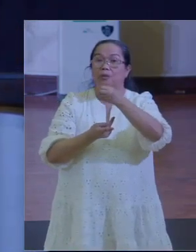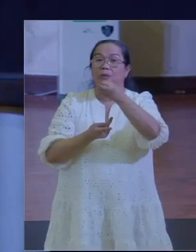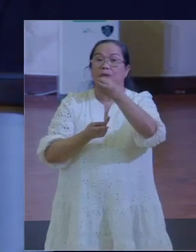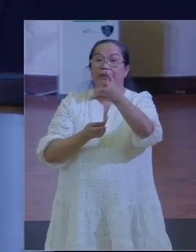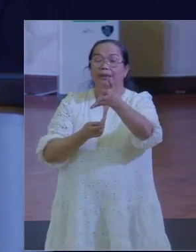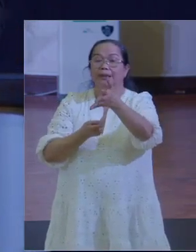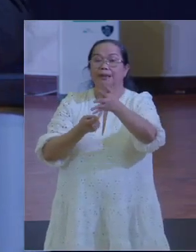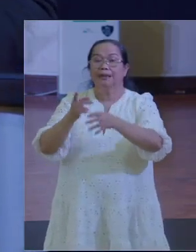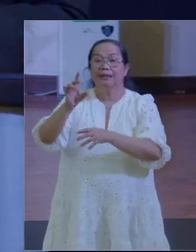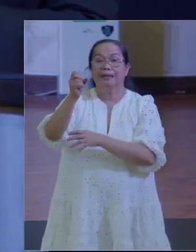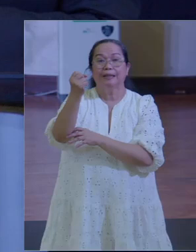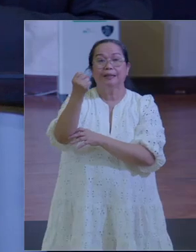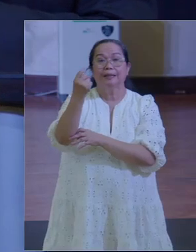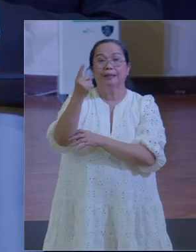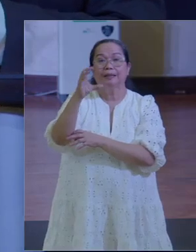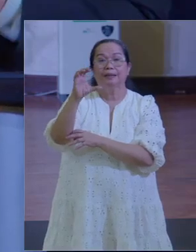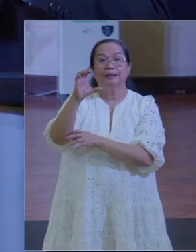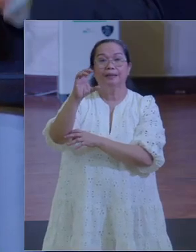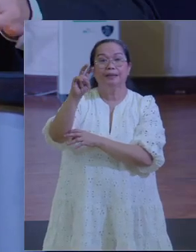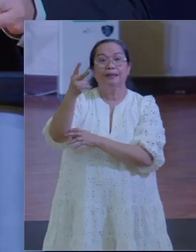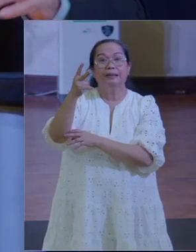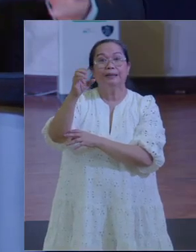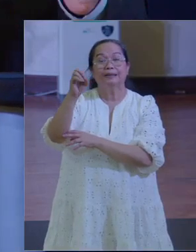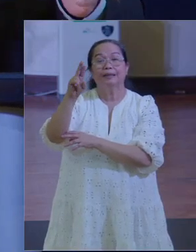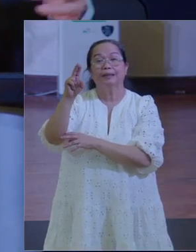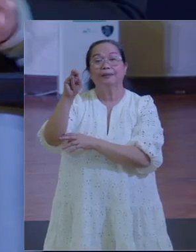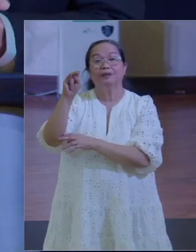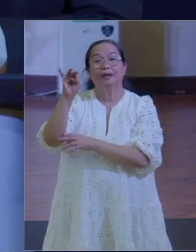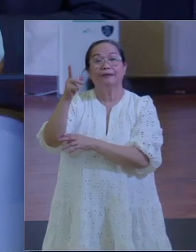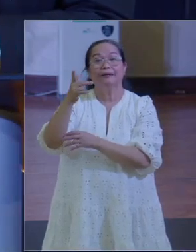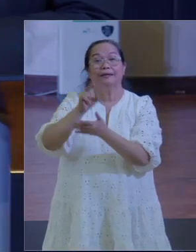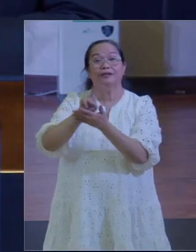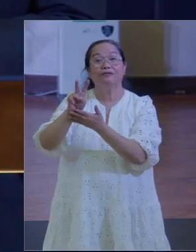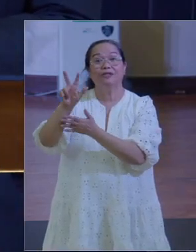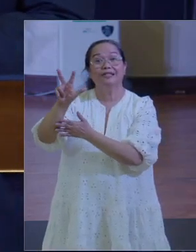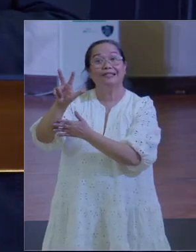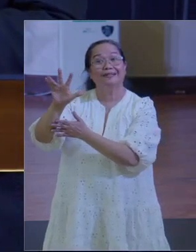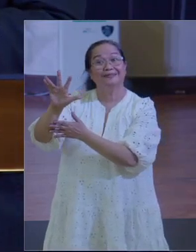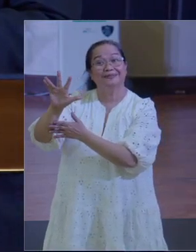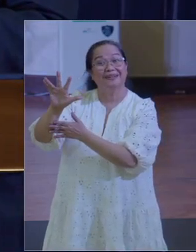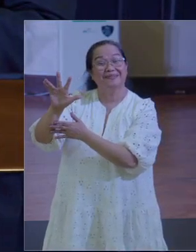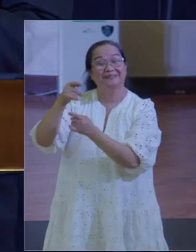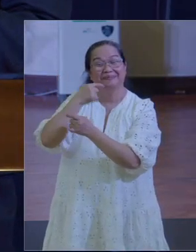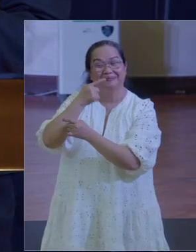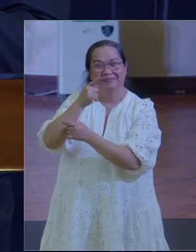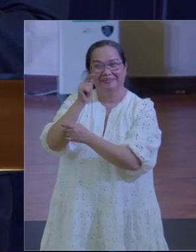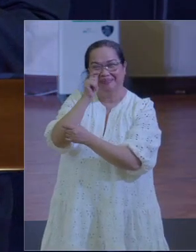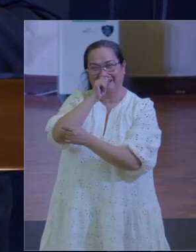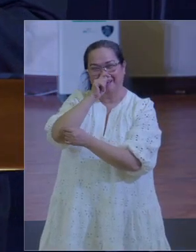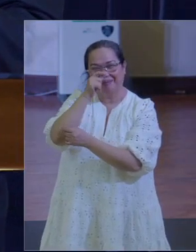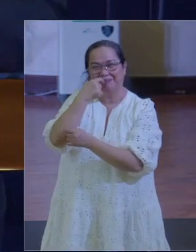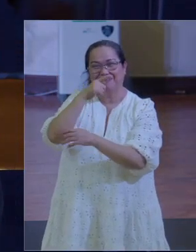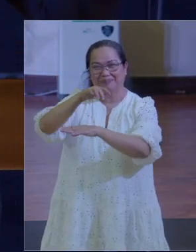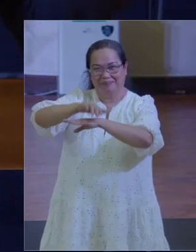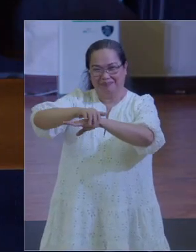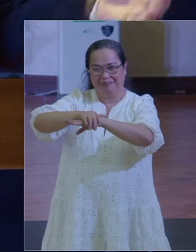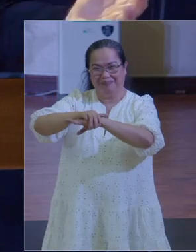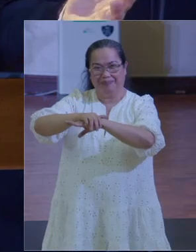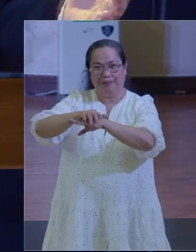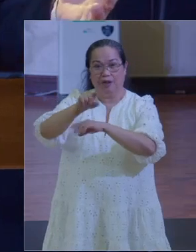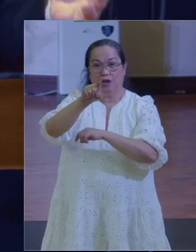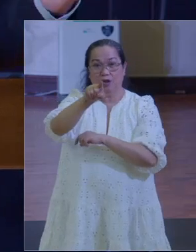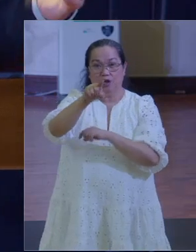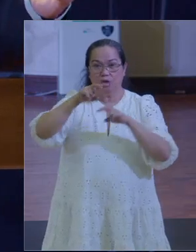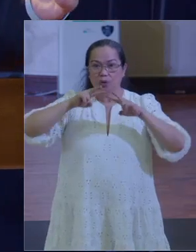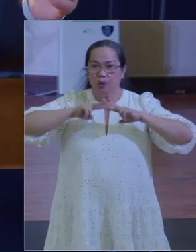sa 2 Corinthians 13:5. Babasahin ko sa Ingles saka sa Tagalog. Sabi po sa Ingles, examine